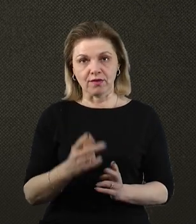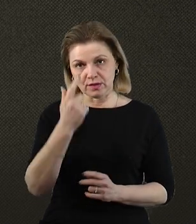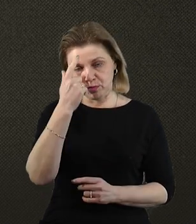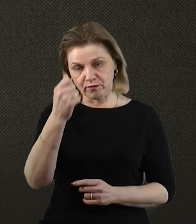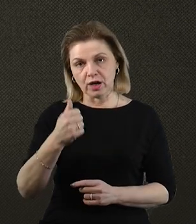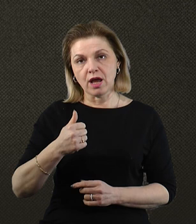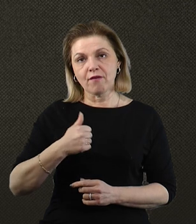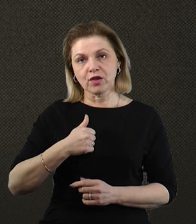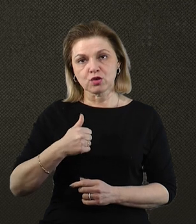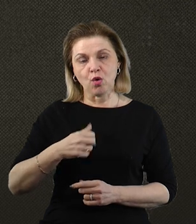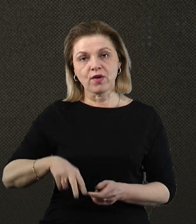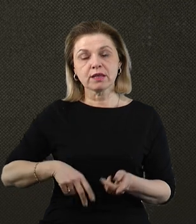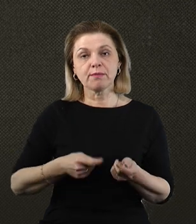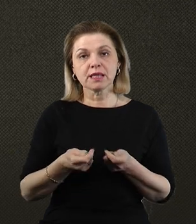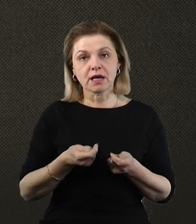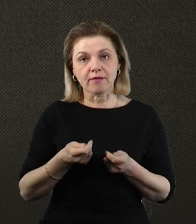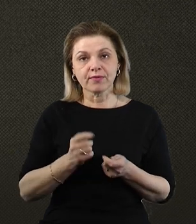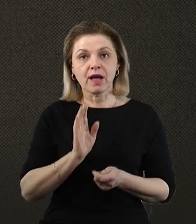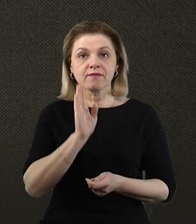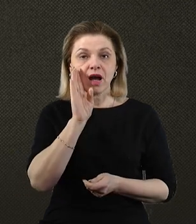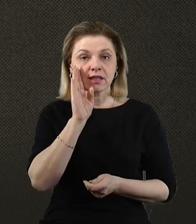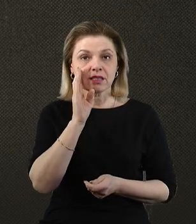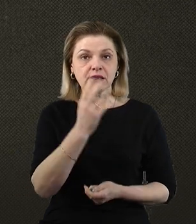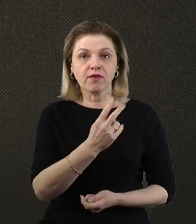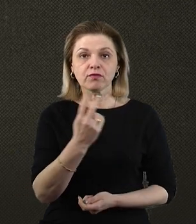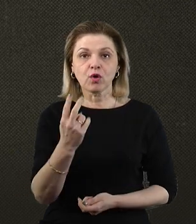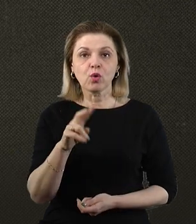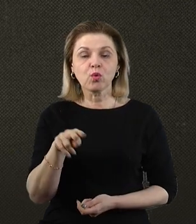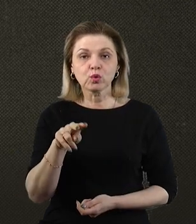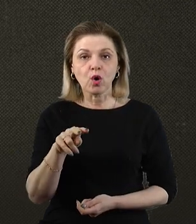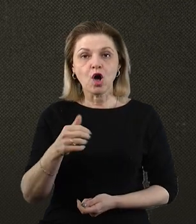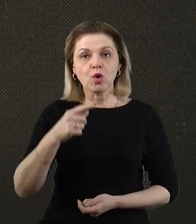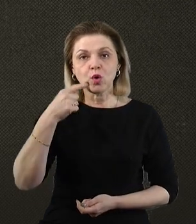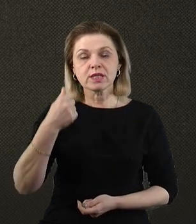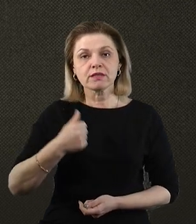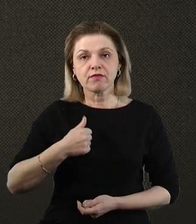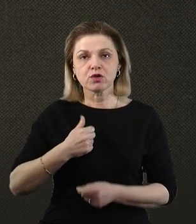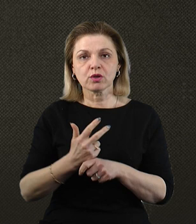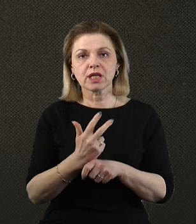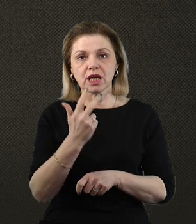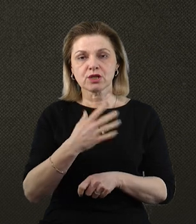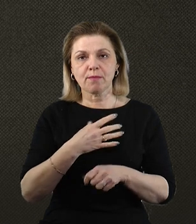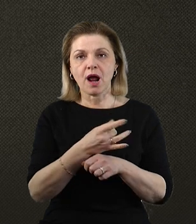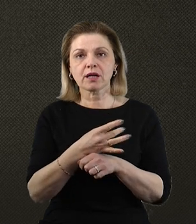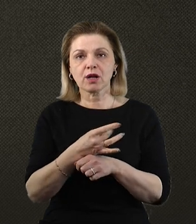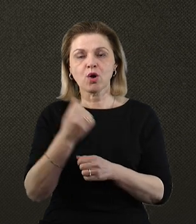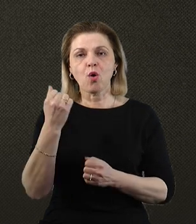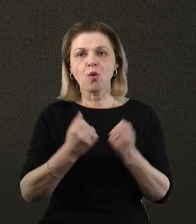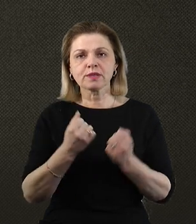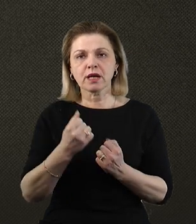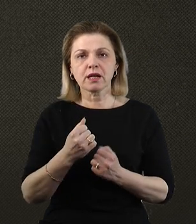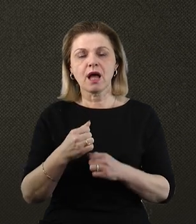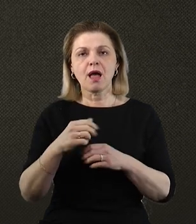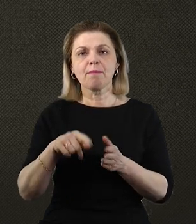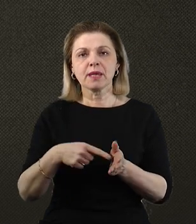військової адміністрації крім того вранці 22 лютого російські військові тричі завдали артилерійських обстрілів по